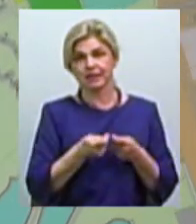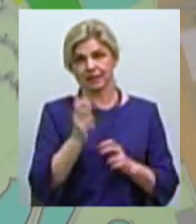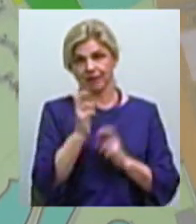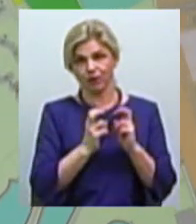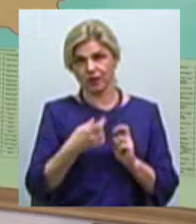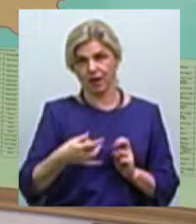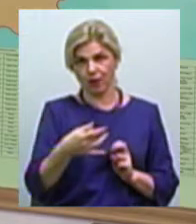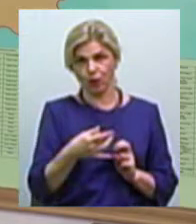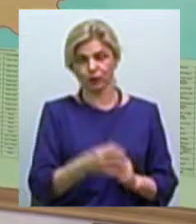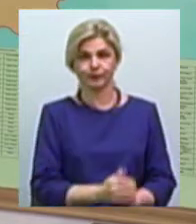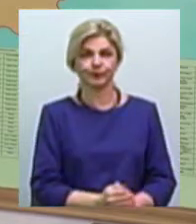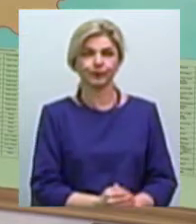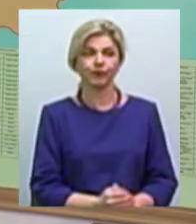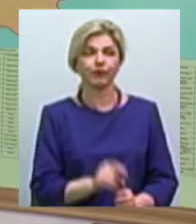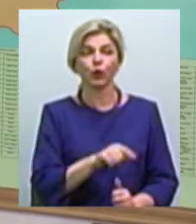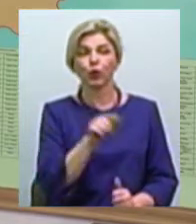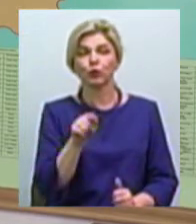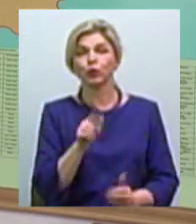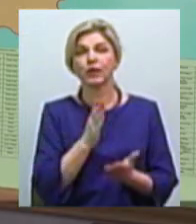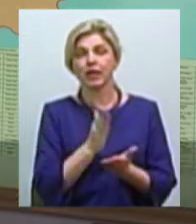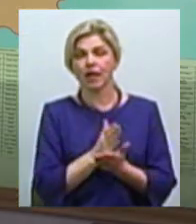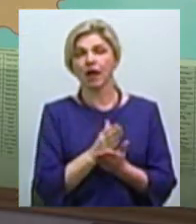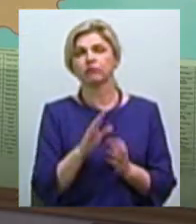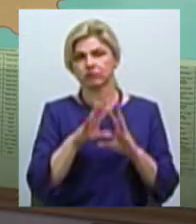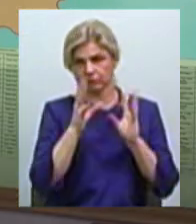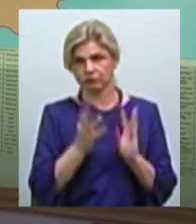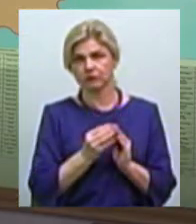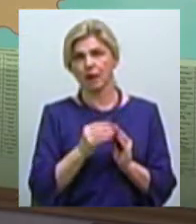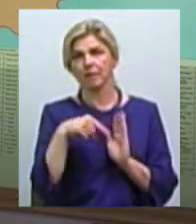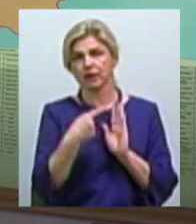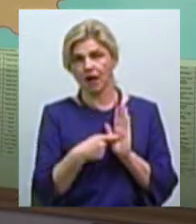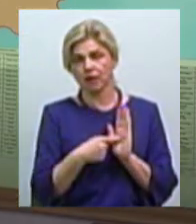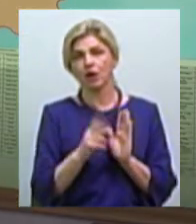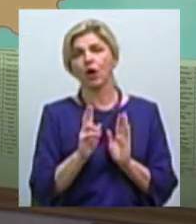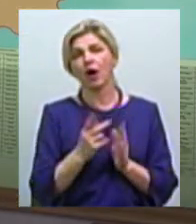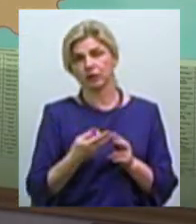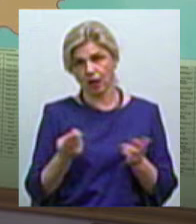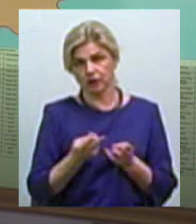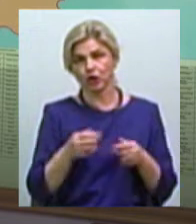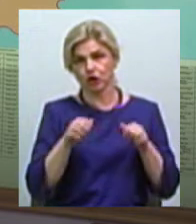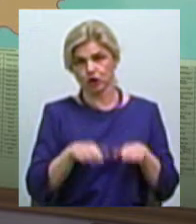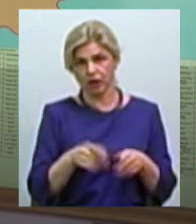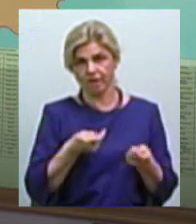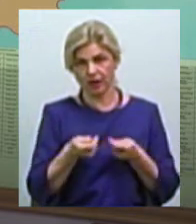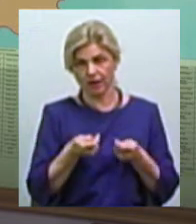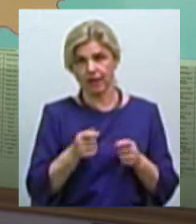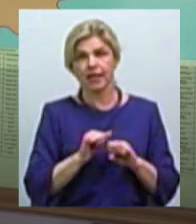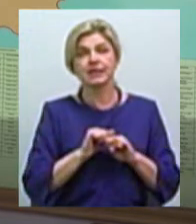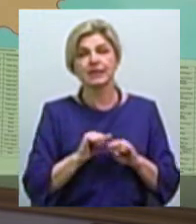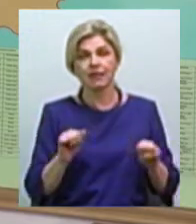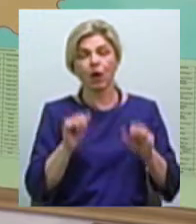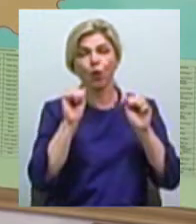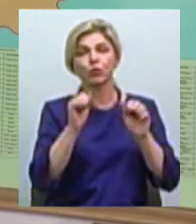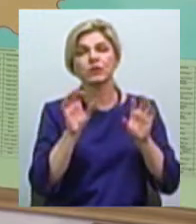Віктор Дмитрук. Тут є комплекс питань, які повинні вирішувати владі. По-перше, не можна узаконювати